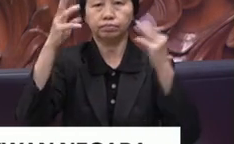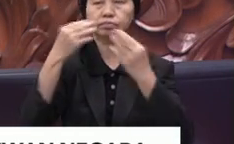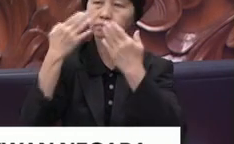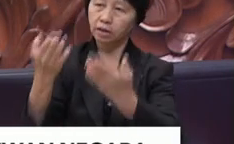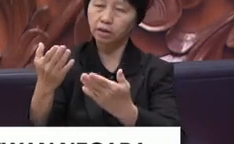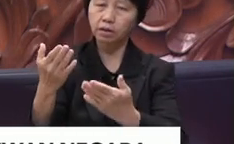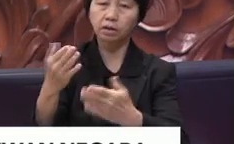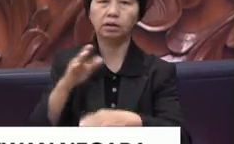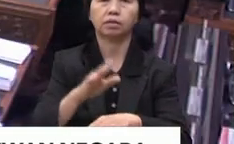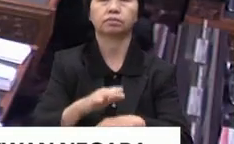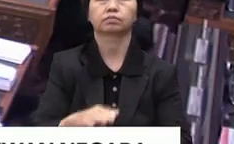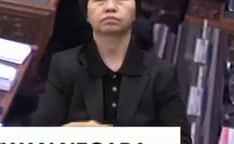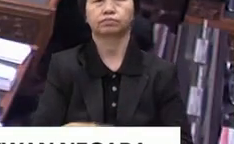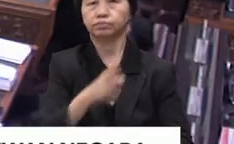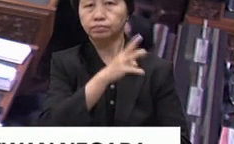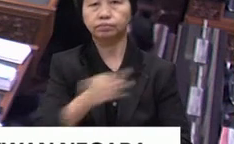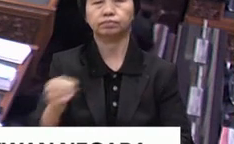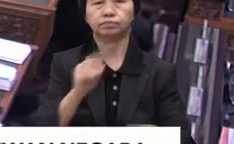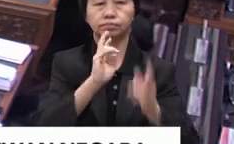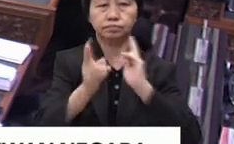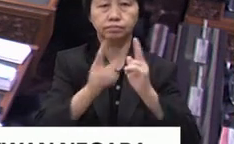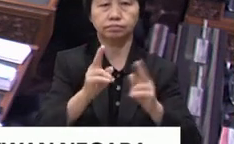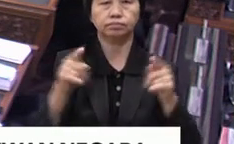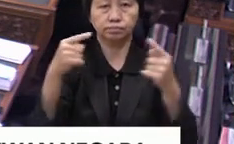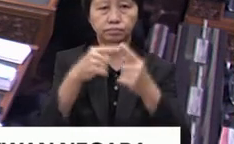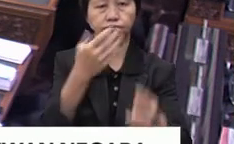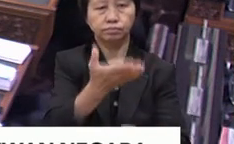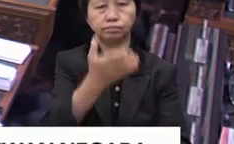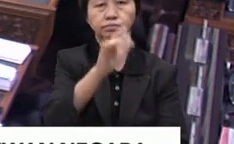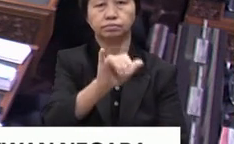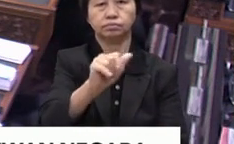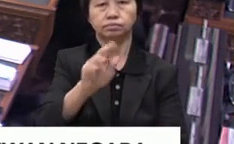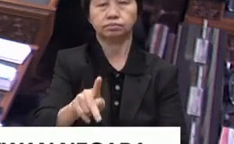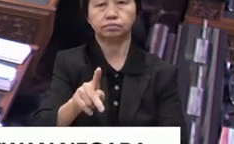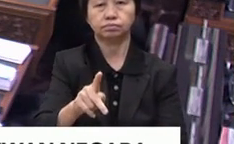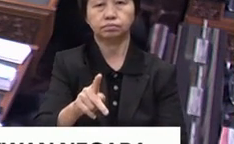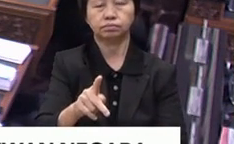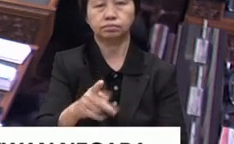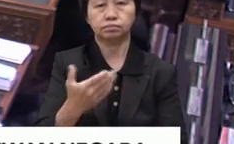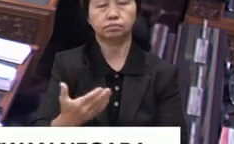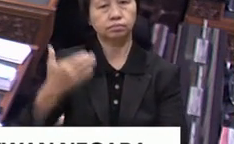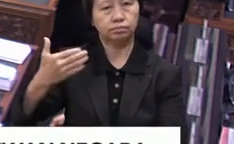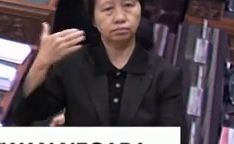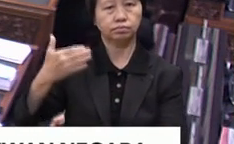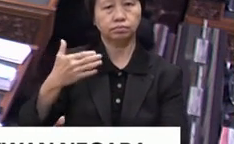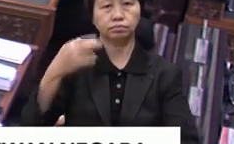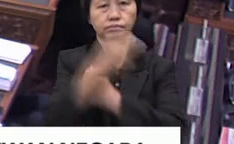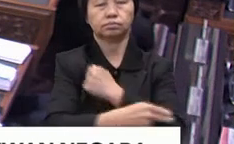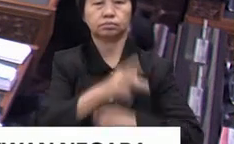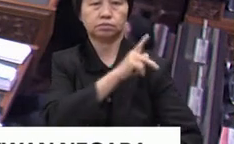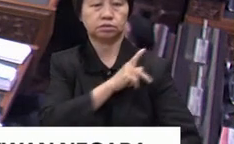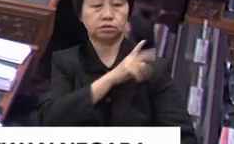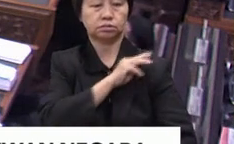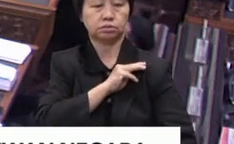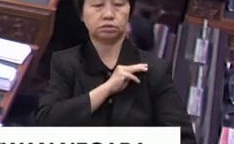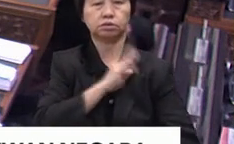begitu juga saya ucapkan kepada yang amat Bomat pria Negeri Serawak